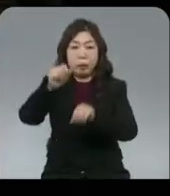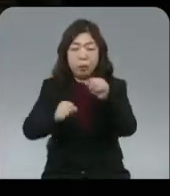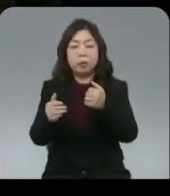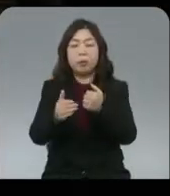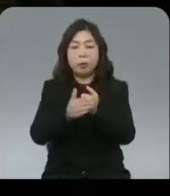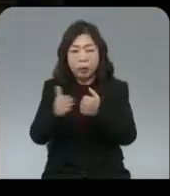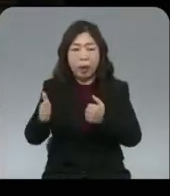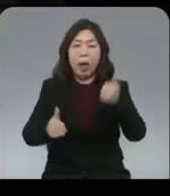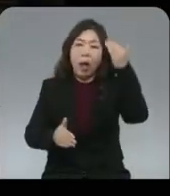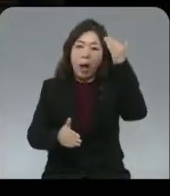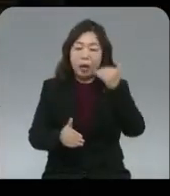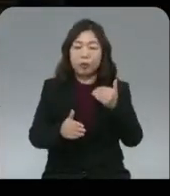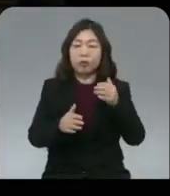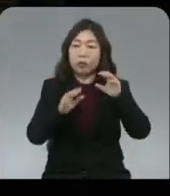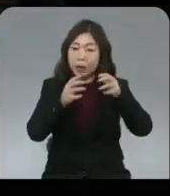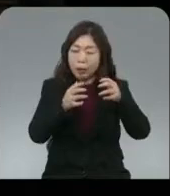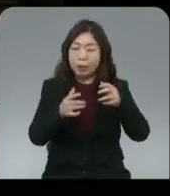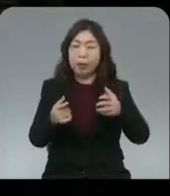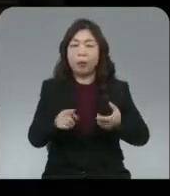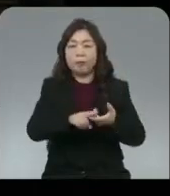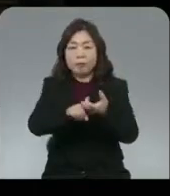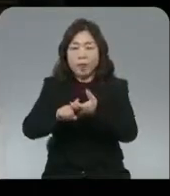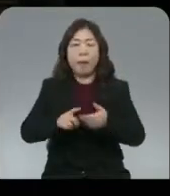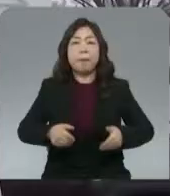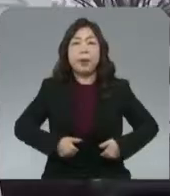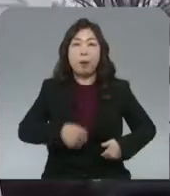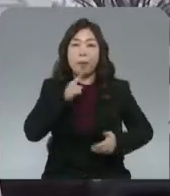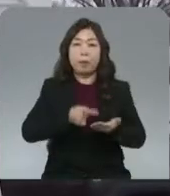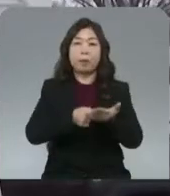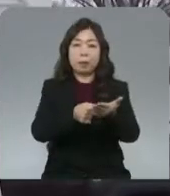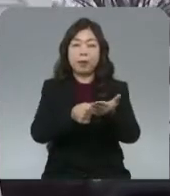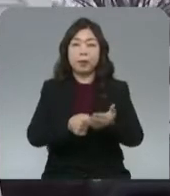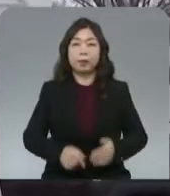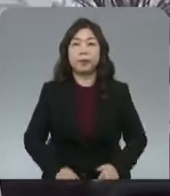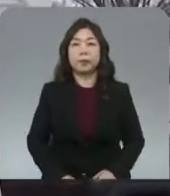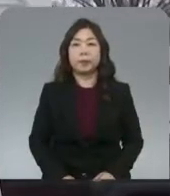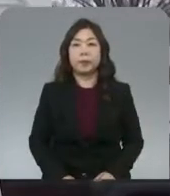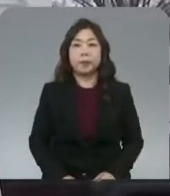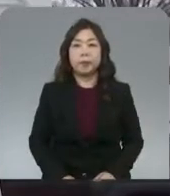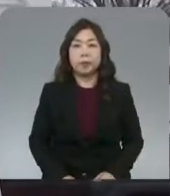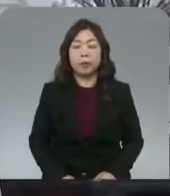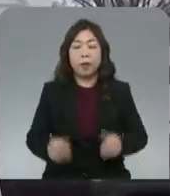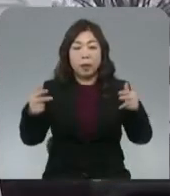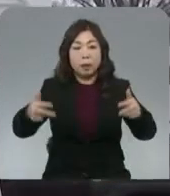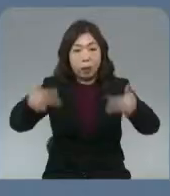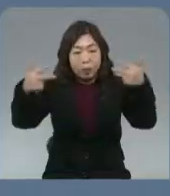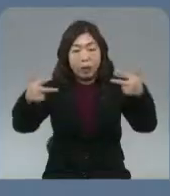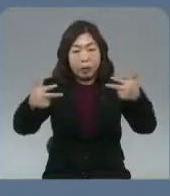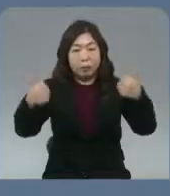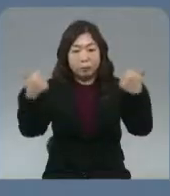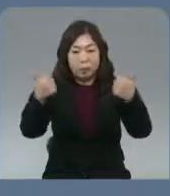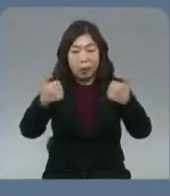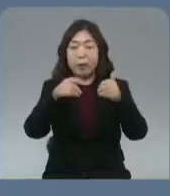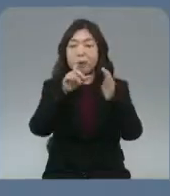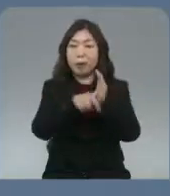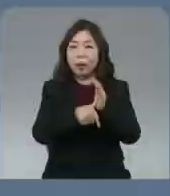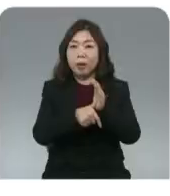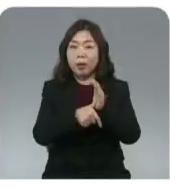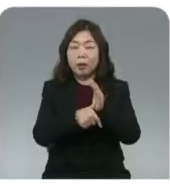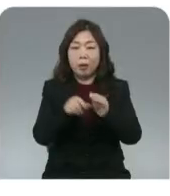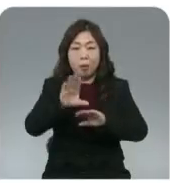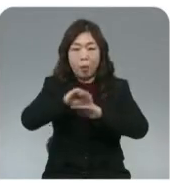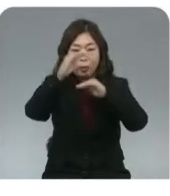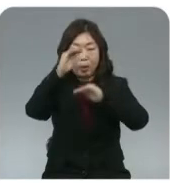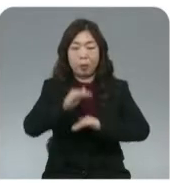января формате видеоконференции подтвердили приверженность полной дину клери зации корейского полуострова они